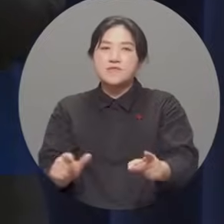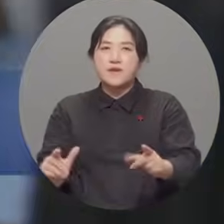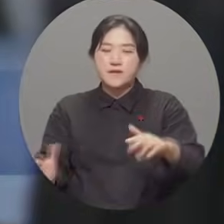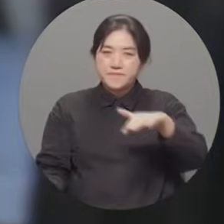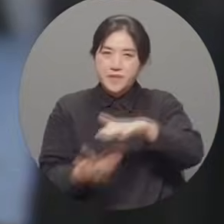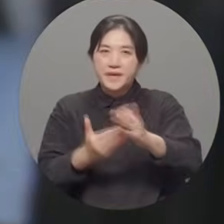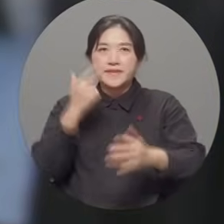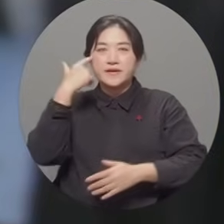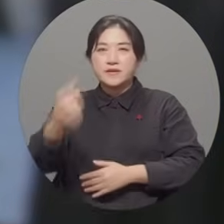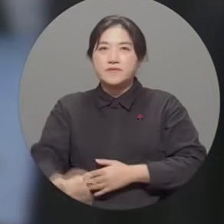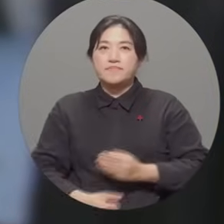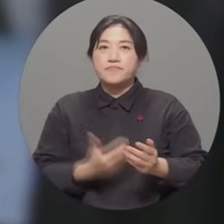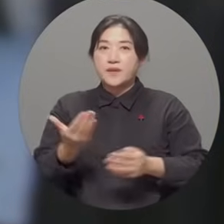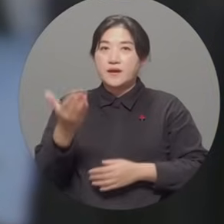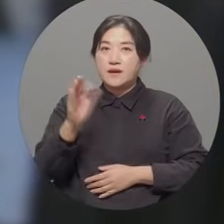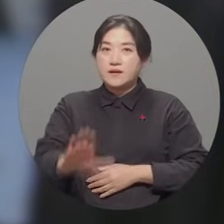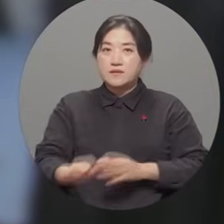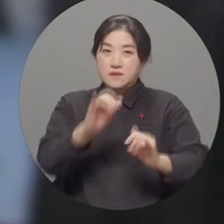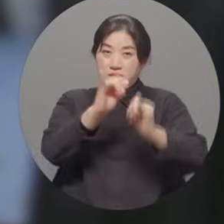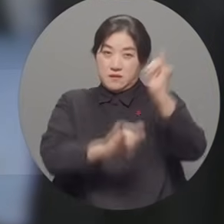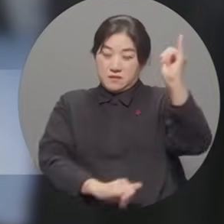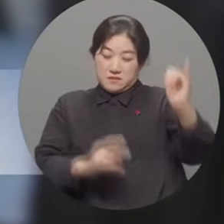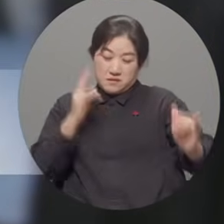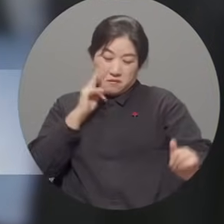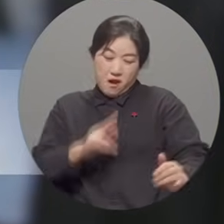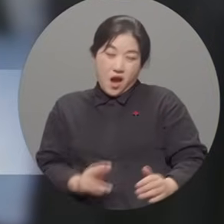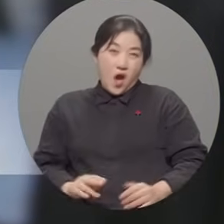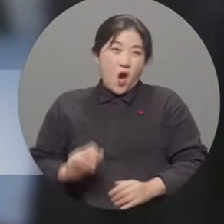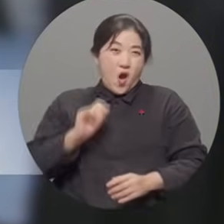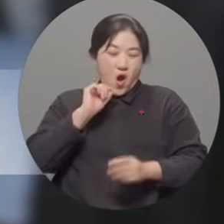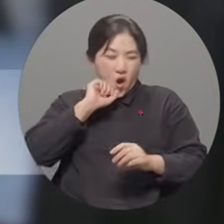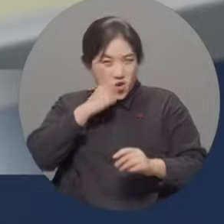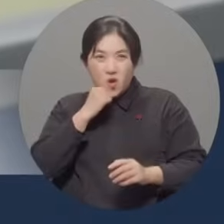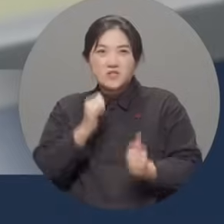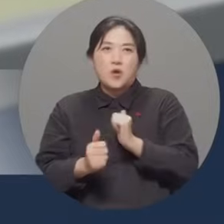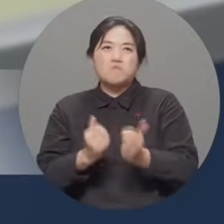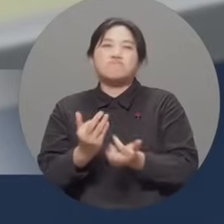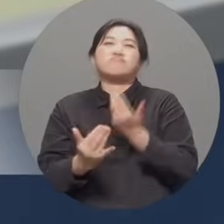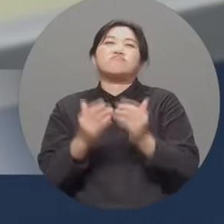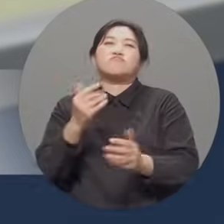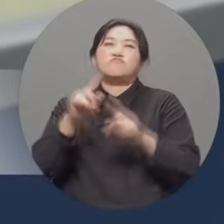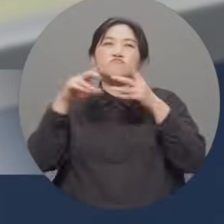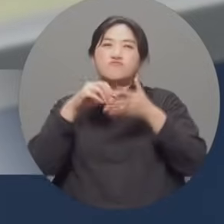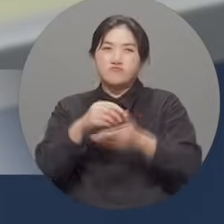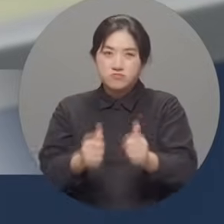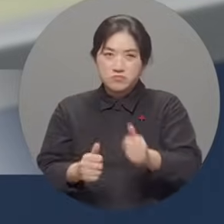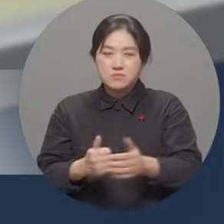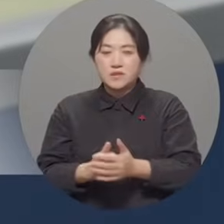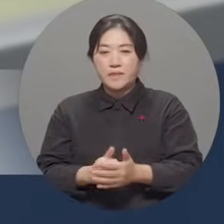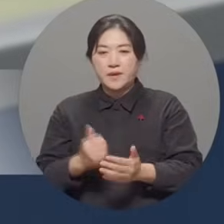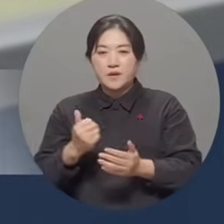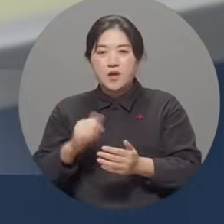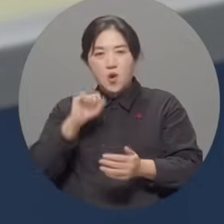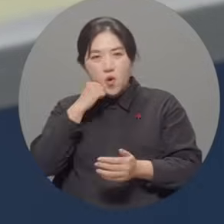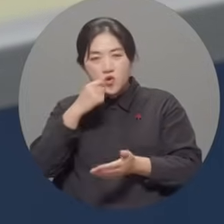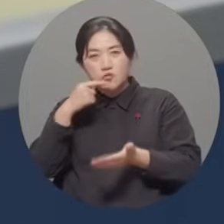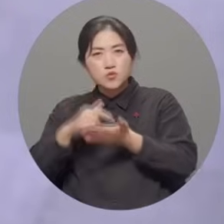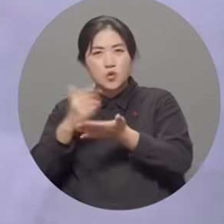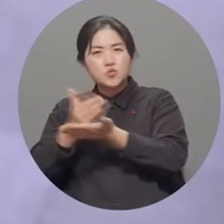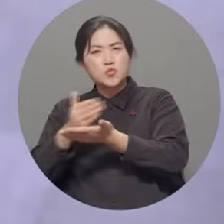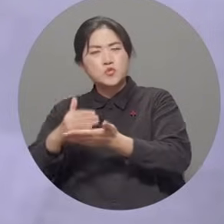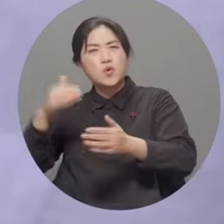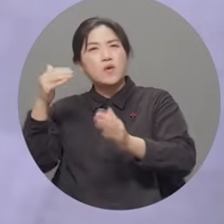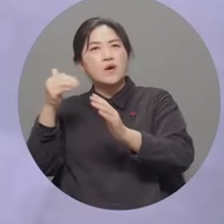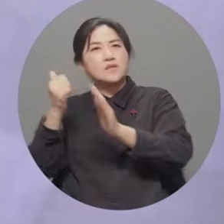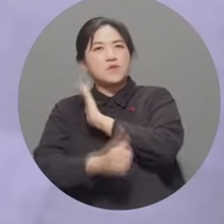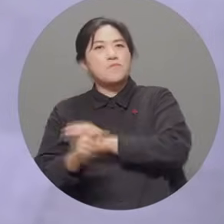보고요. 하지만 역대급 불수능으로 꼽히면서 적정한 난이도 조절에 실패했다는 비판이 잇따르고 있습니다.